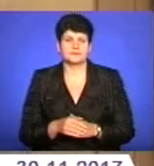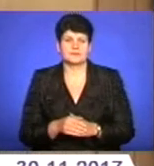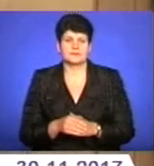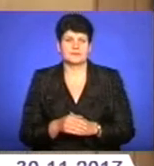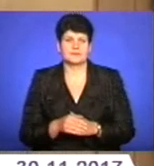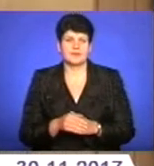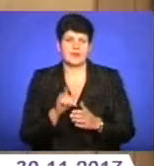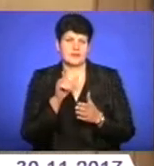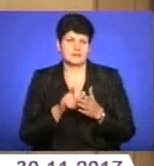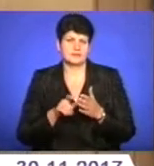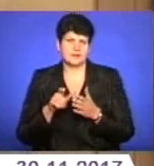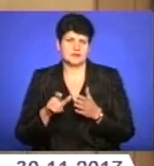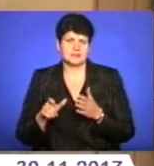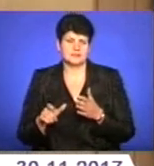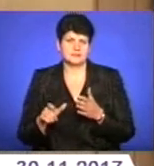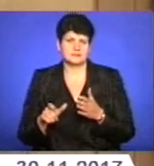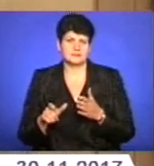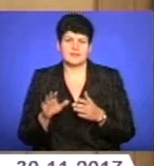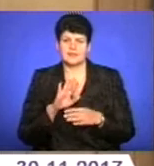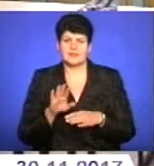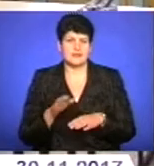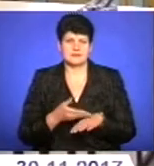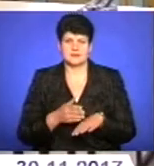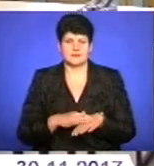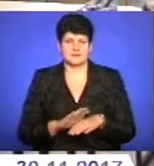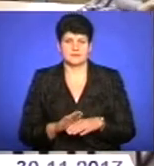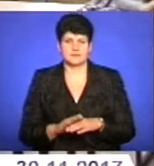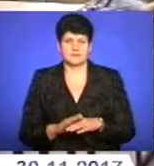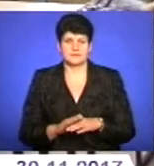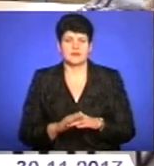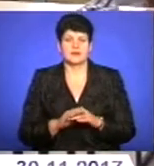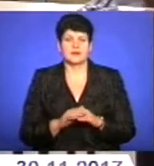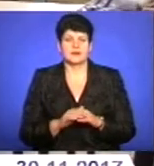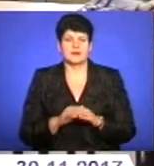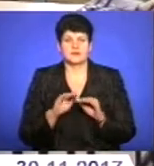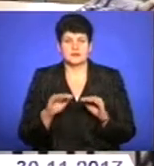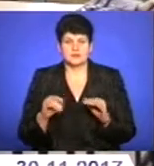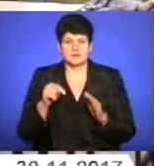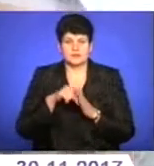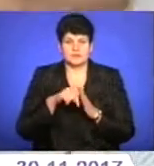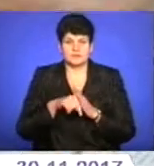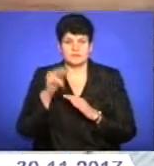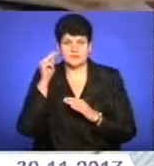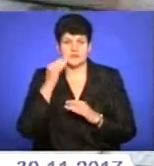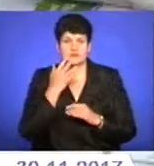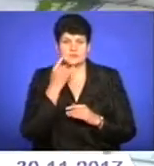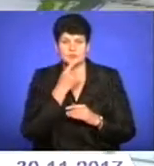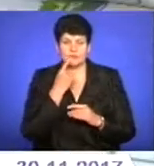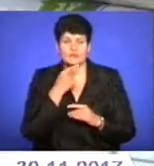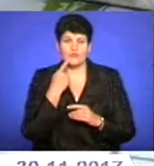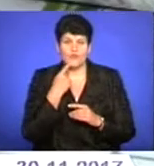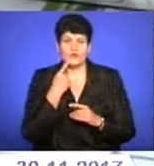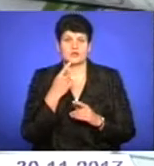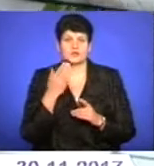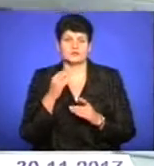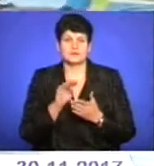Тексти, на мій погляд, не складні. Учні шкіл з поглибленим вивченням іноземних мов кажуть, для складання тесту з